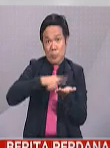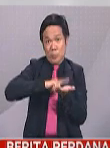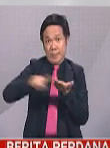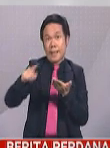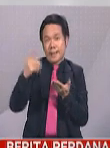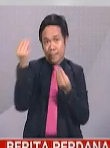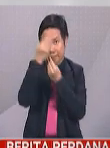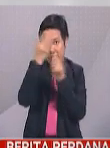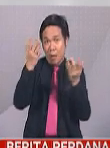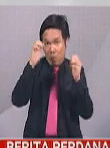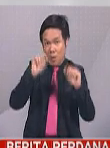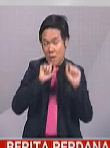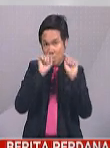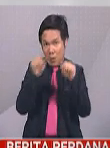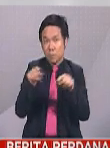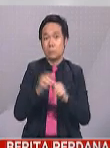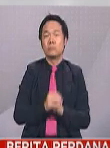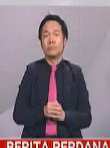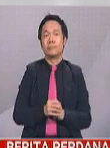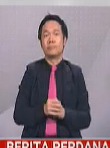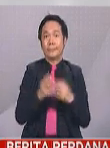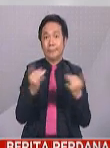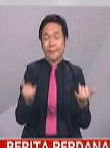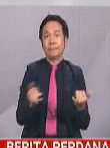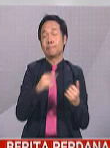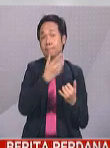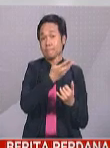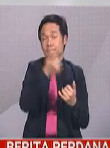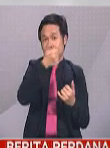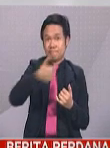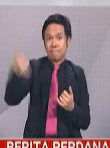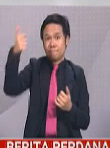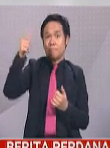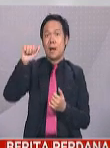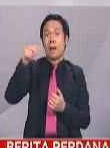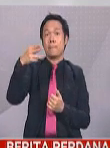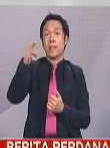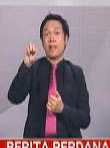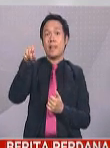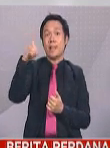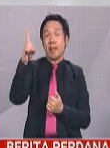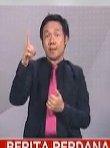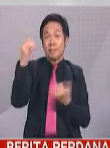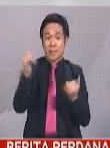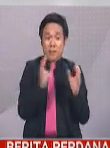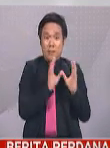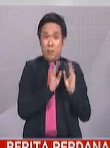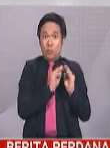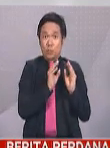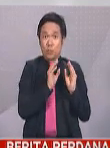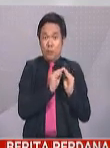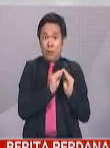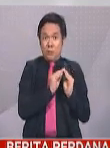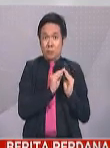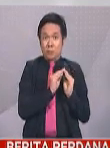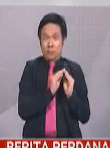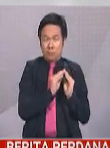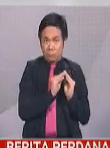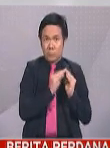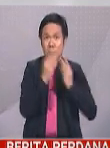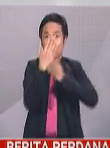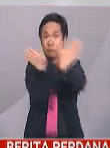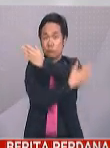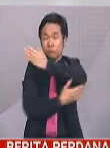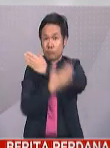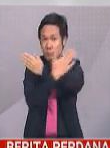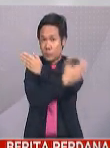Menteri di Jabatan Perdana Menteri bagi Hal Ehwal Agama, Ahmad Marzuk Syahari, mesyuarat khas Majlis Kebangsaan bagi